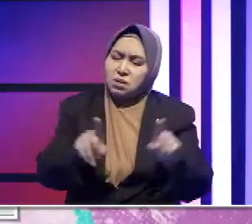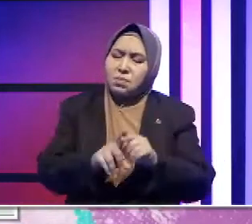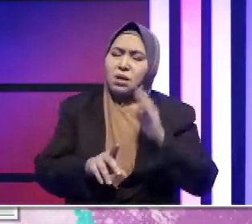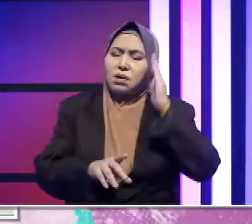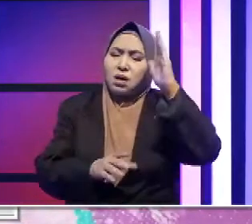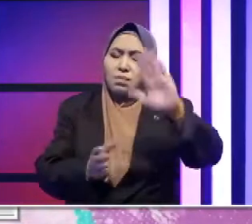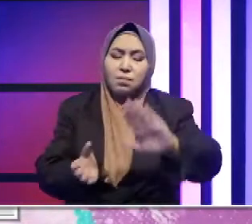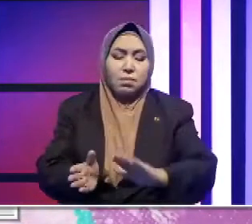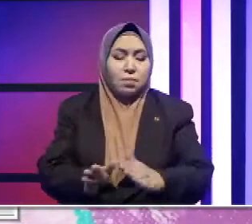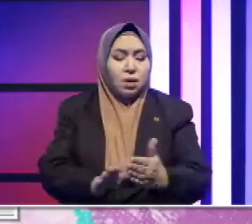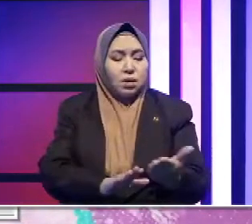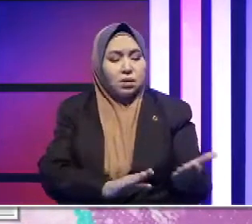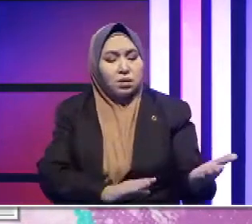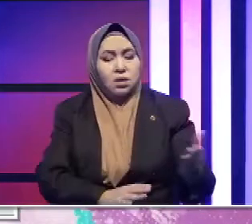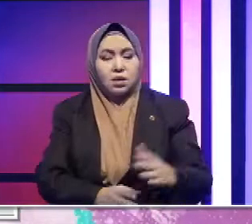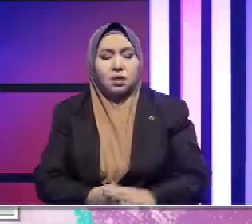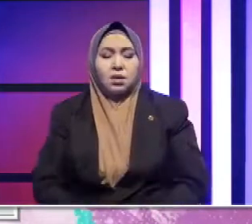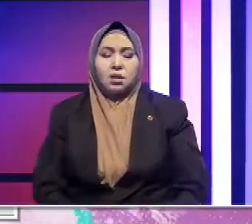ميتون.